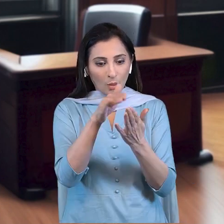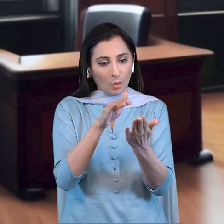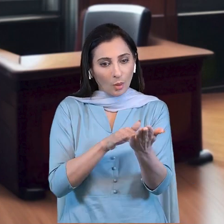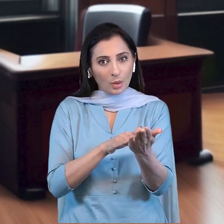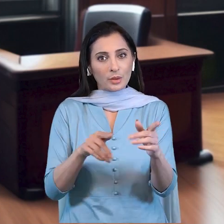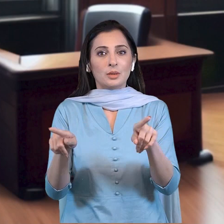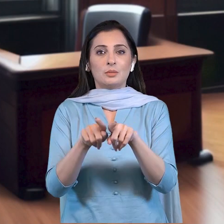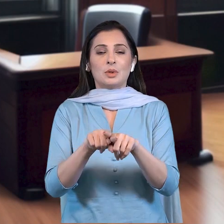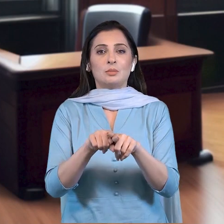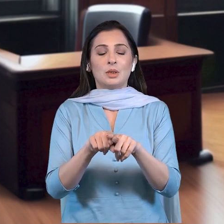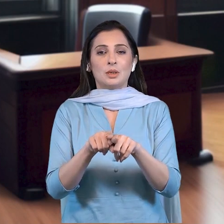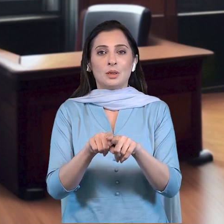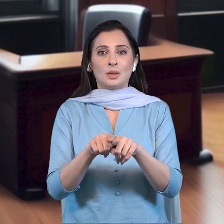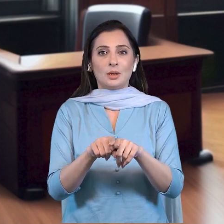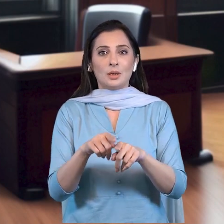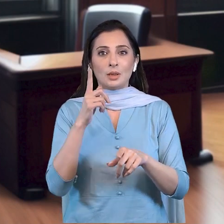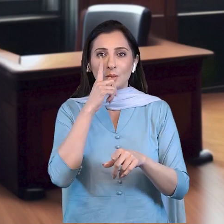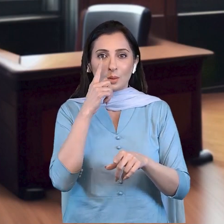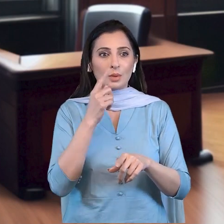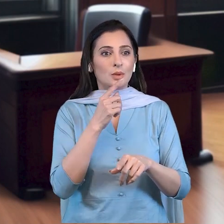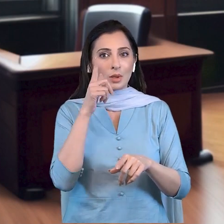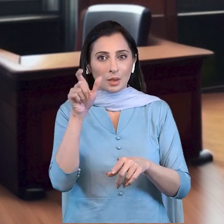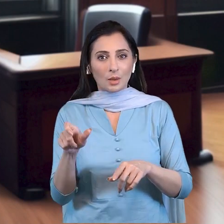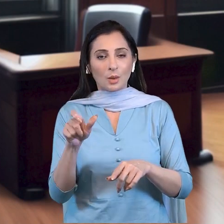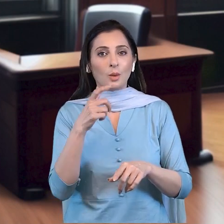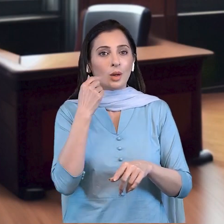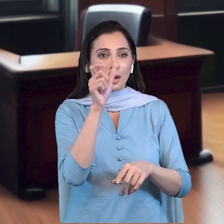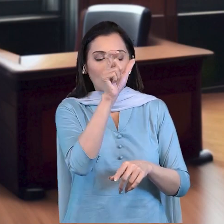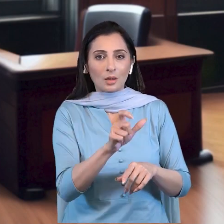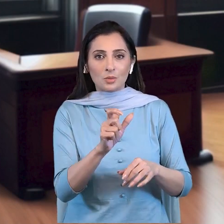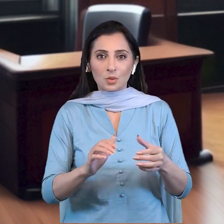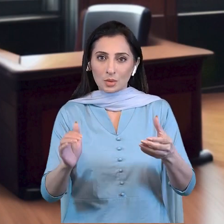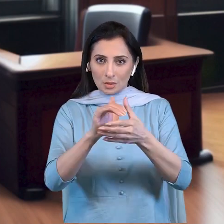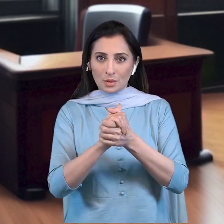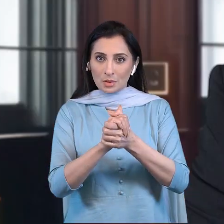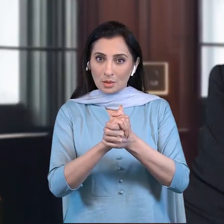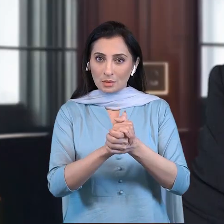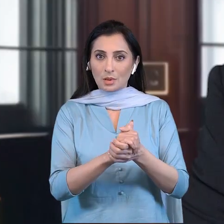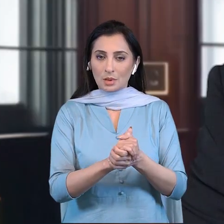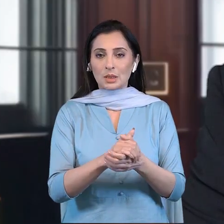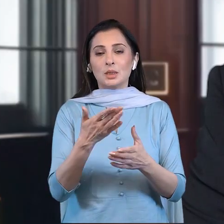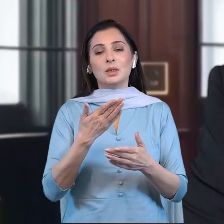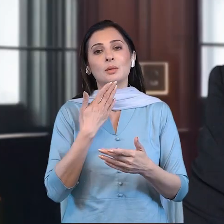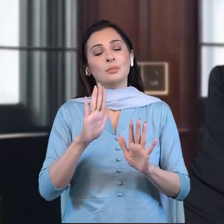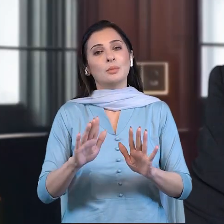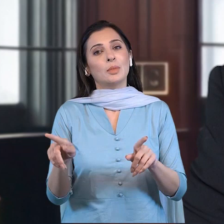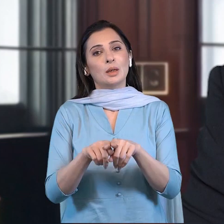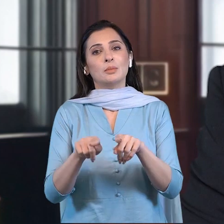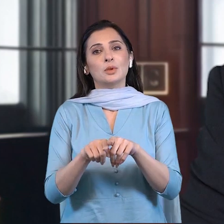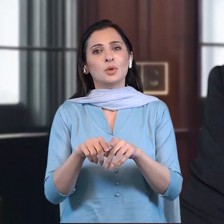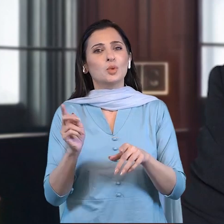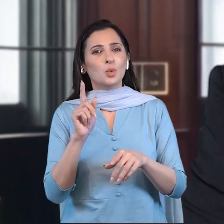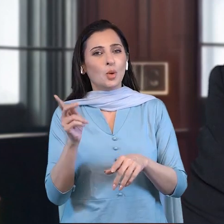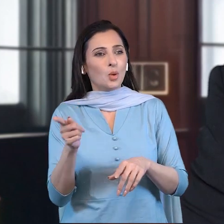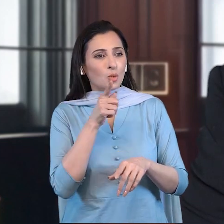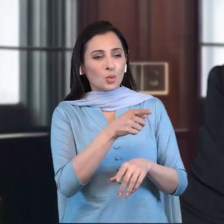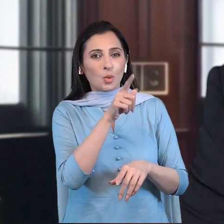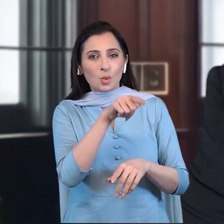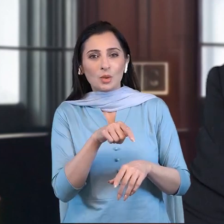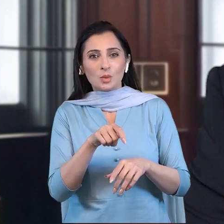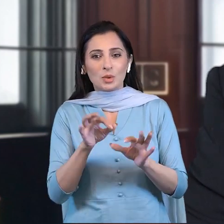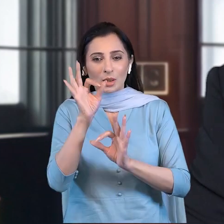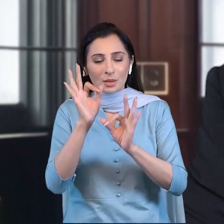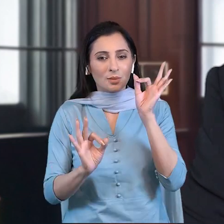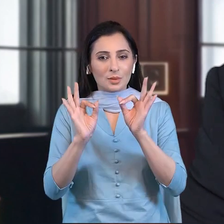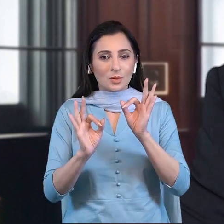طرح ڈائیورس ہے اور خلا ہے اس کی موڈ فارم میں۔ جو نکاح نامہ ہے بیسیکلی وہ ایک مسلم فیملی